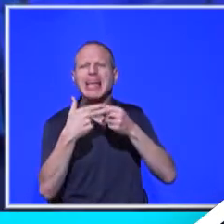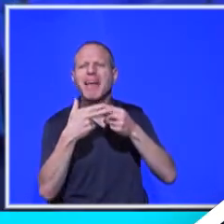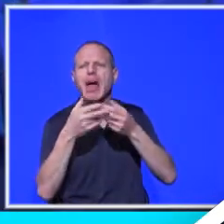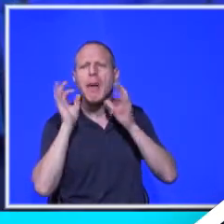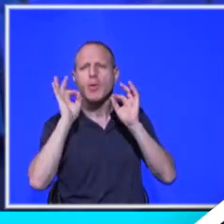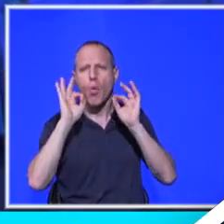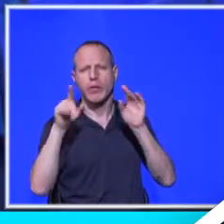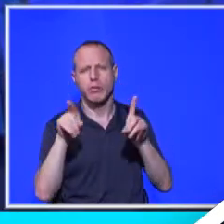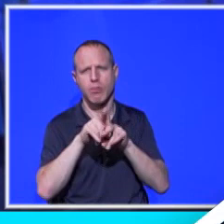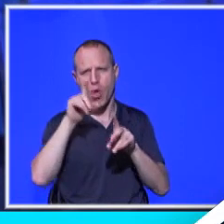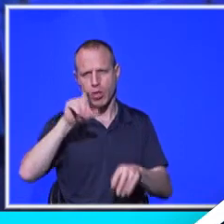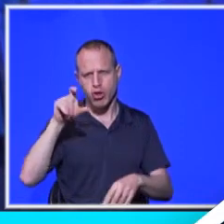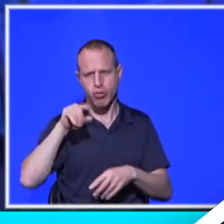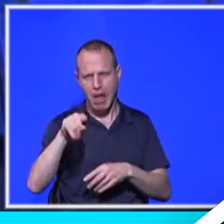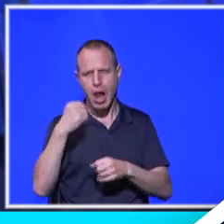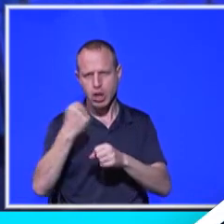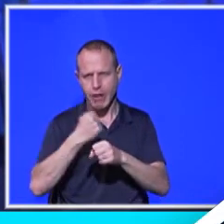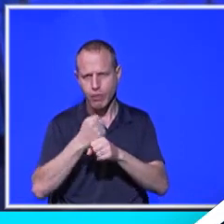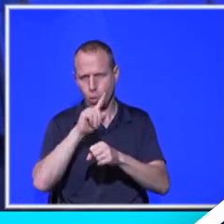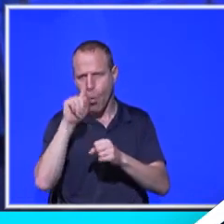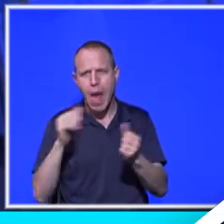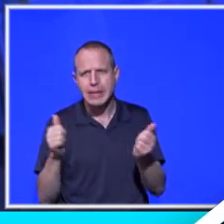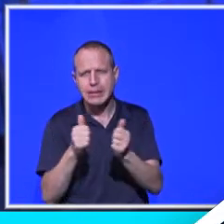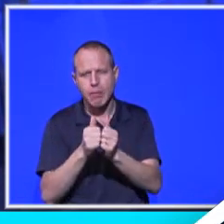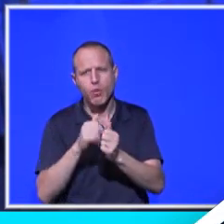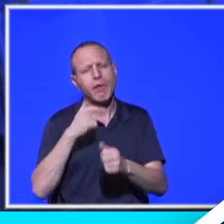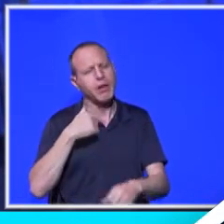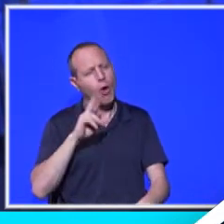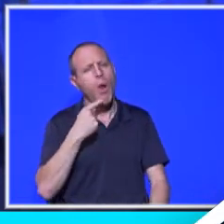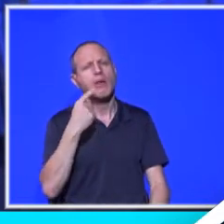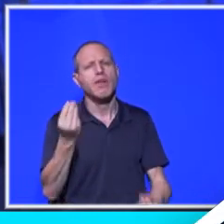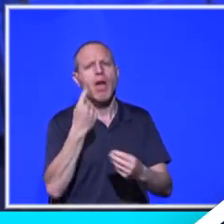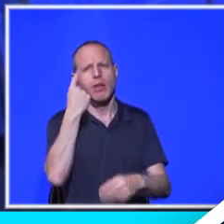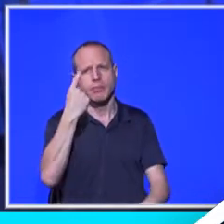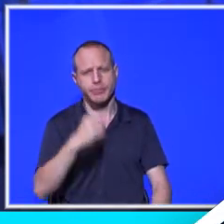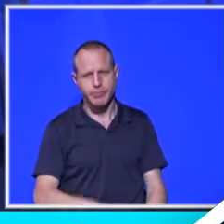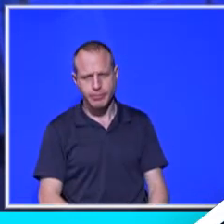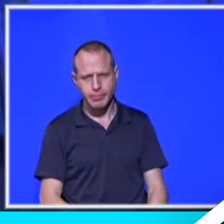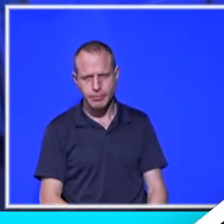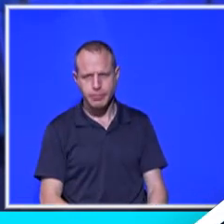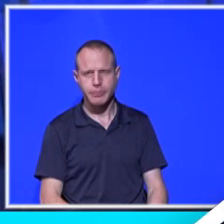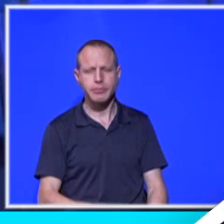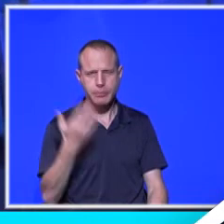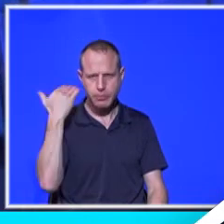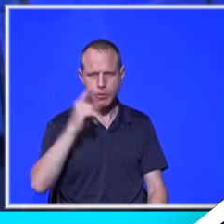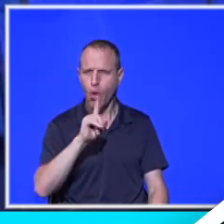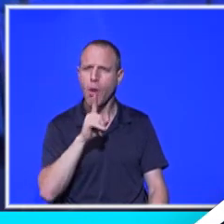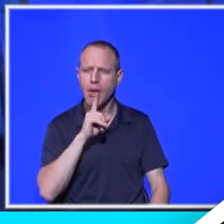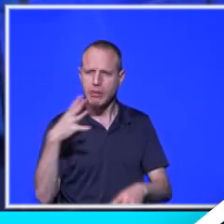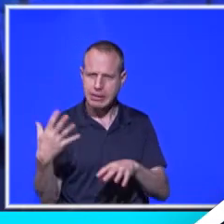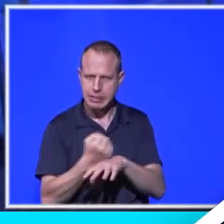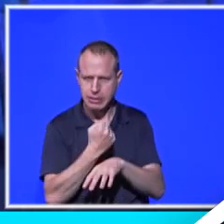מיוחדת כמו האנשים האלה שעבדו, אולי בצמוד, אבל אני יכול להגיד לך דבר אחד. היו לא מעט